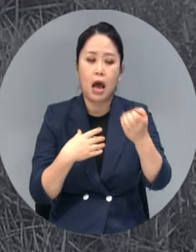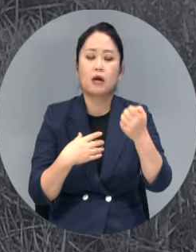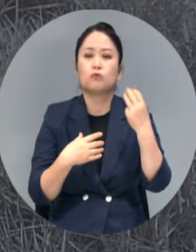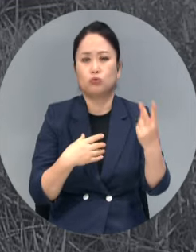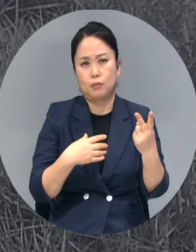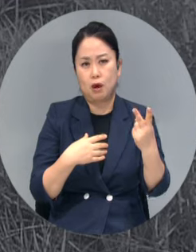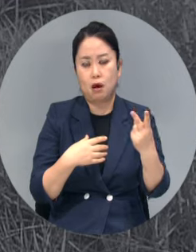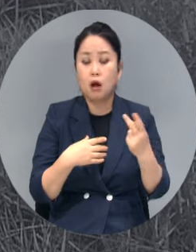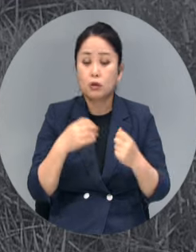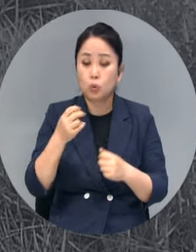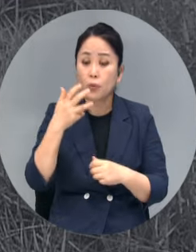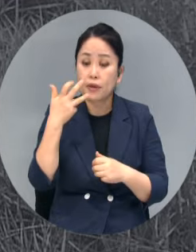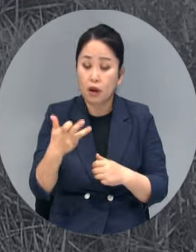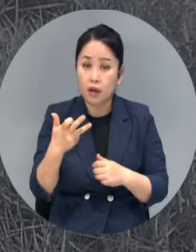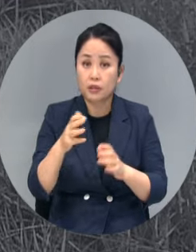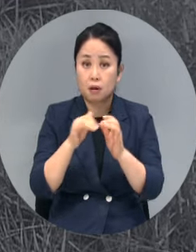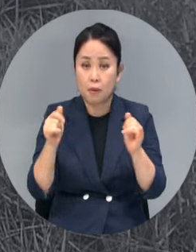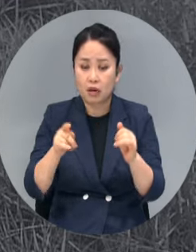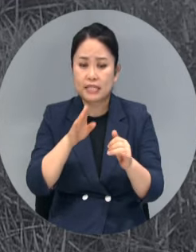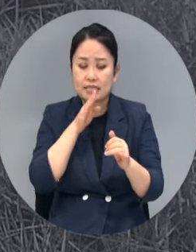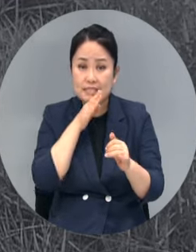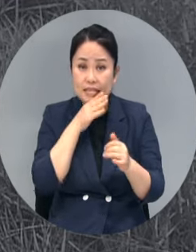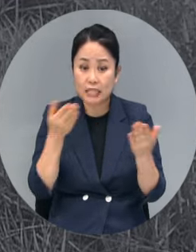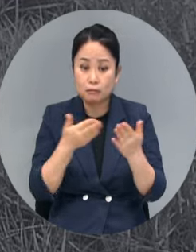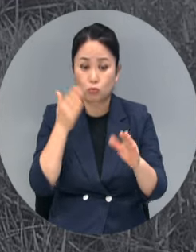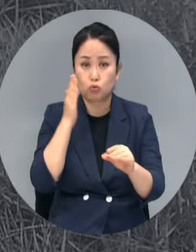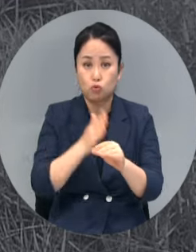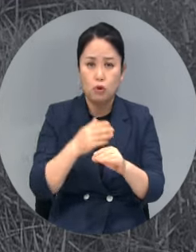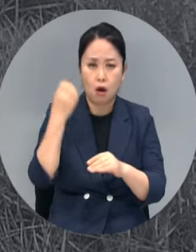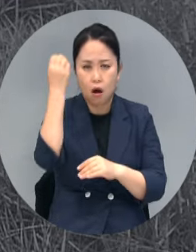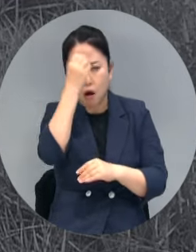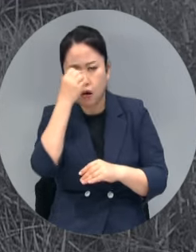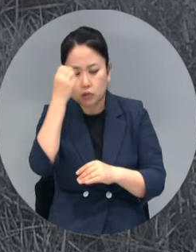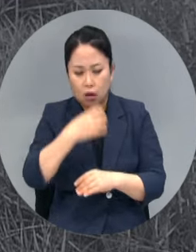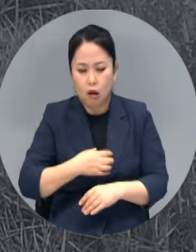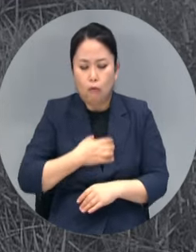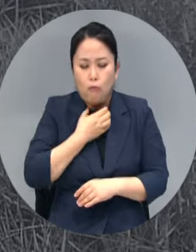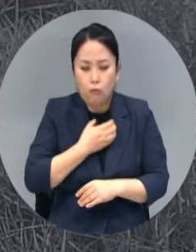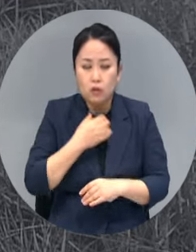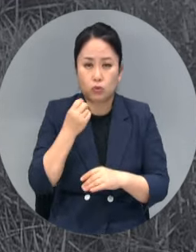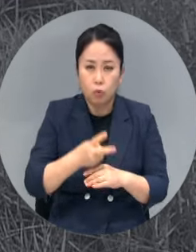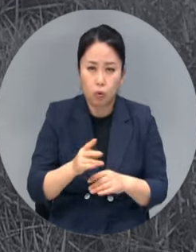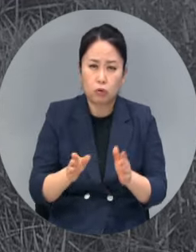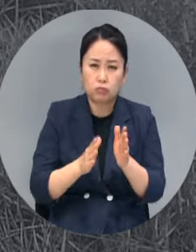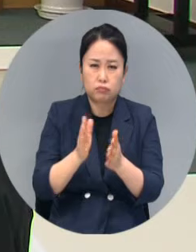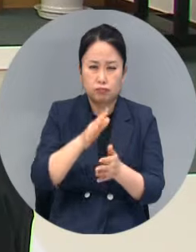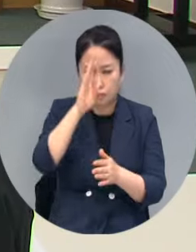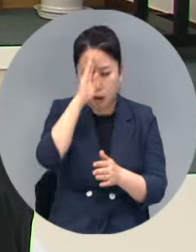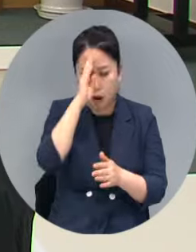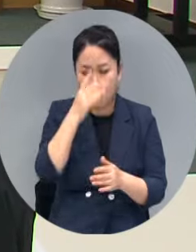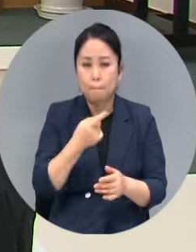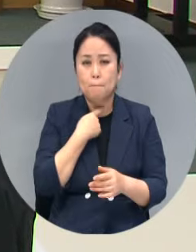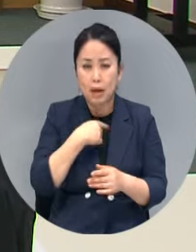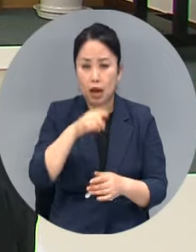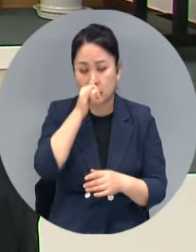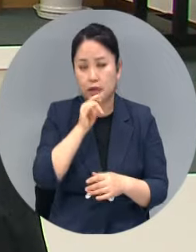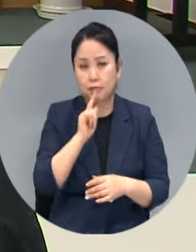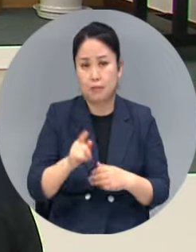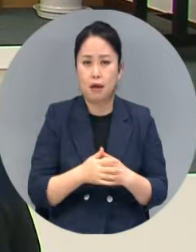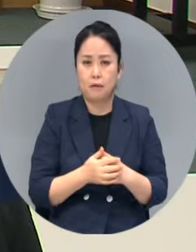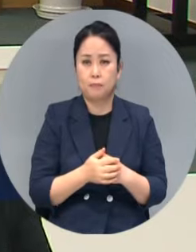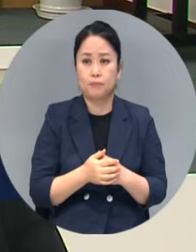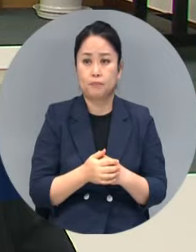18명은 실제 근무를 하면서 어지러움 구토 같은 온열질환 증세를 겪었다고 답했습니다 스쿨 전